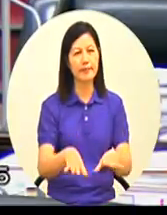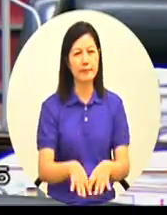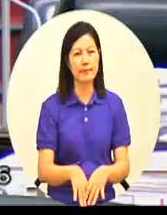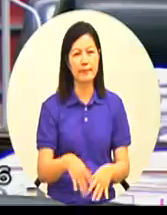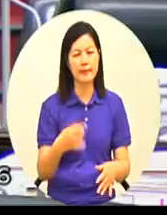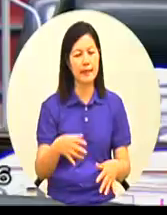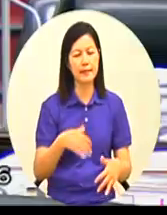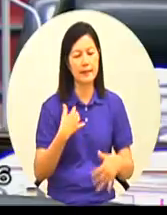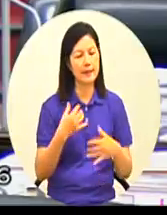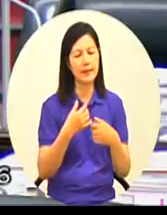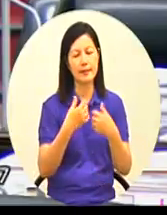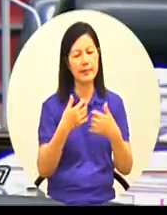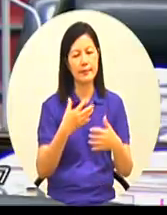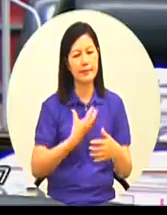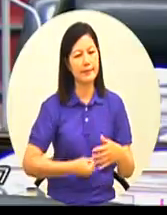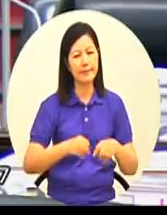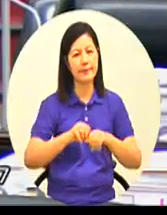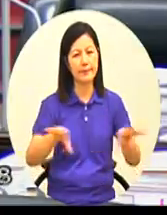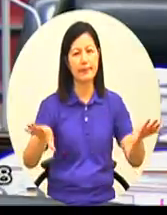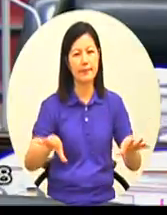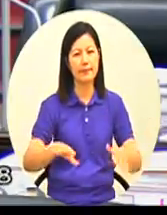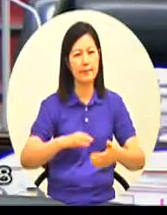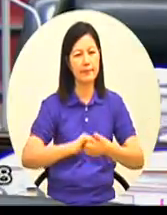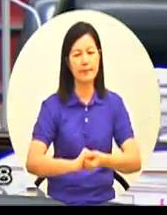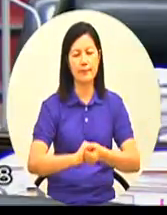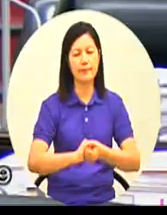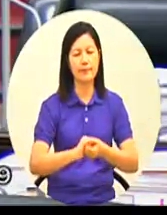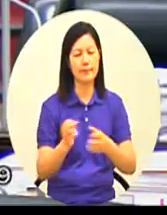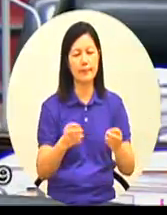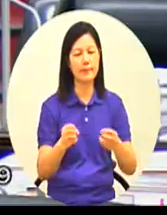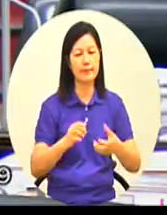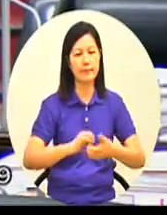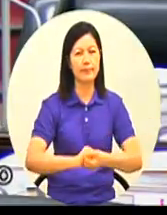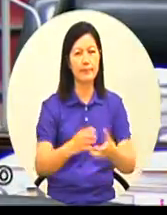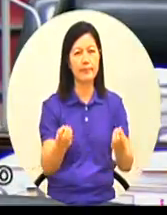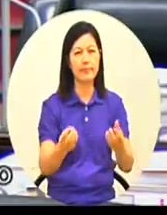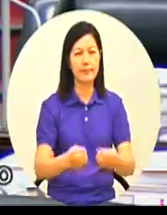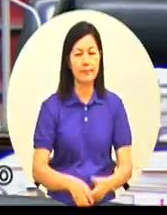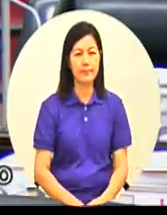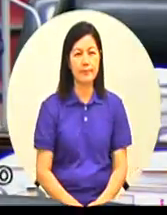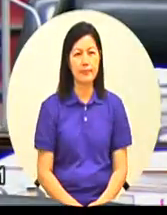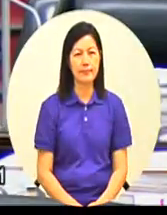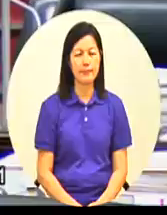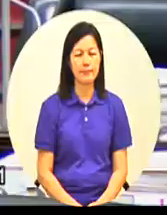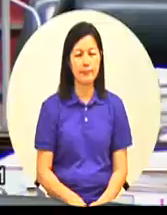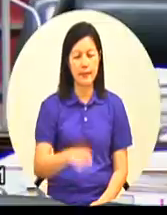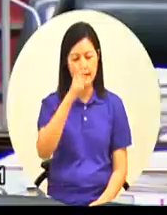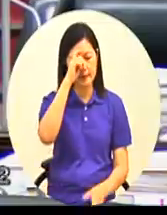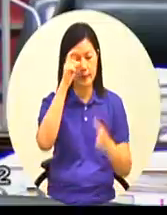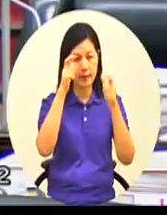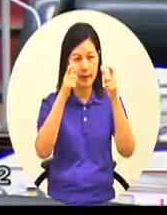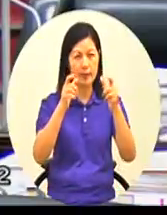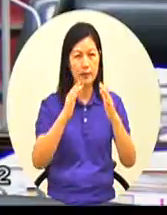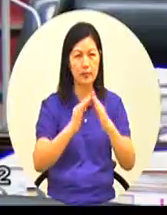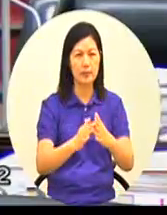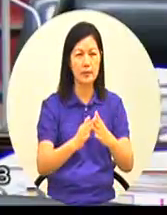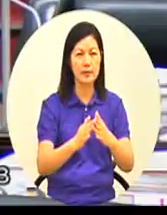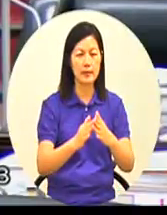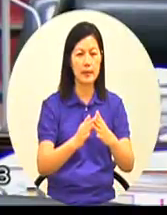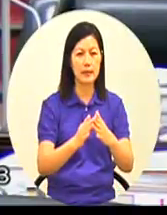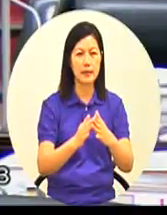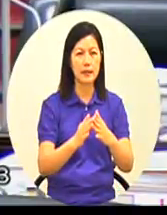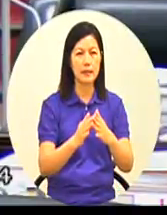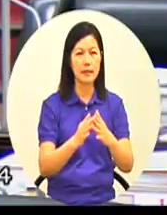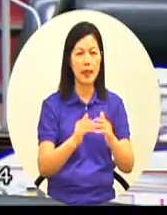散，更不要说有什么决议，完全没有。所以我们希望高雄市在深化民主之